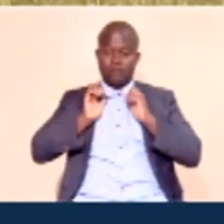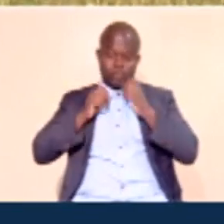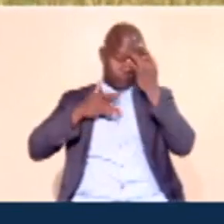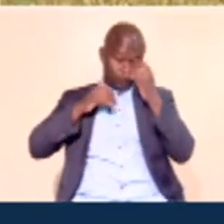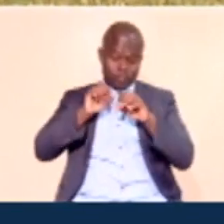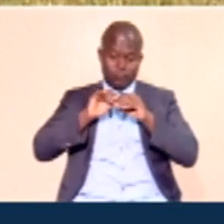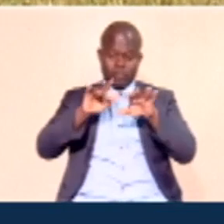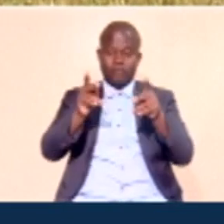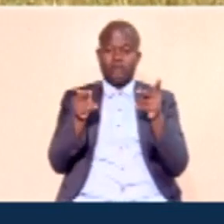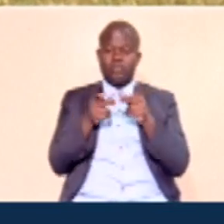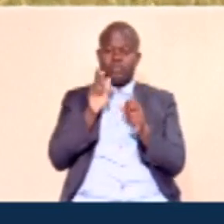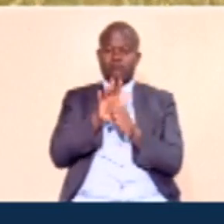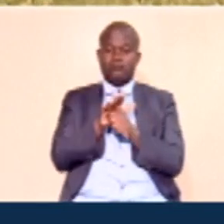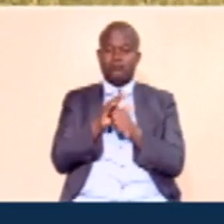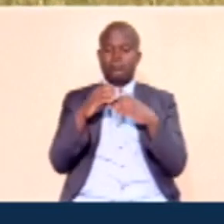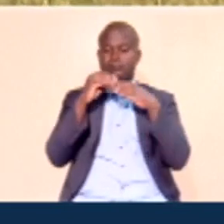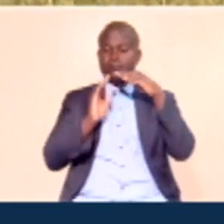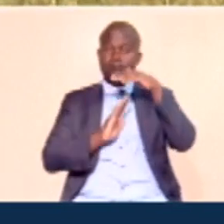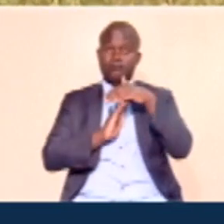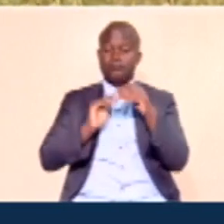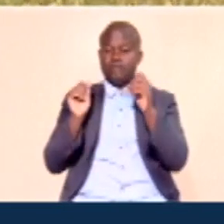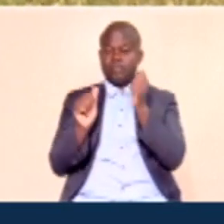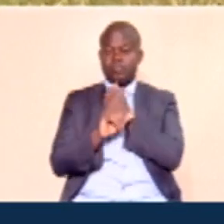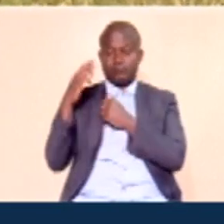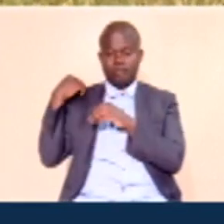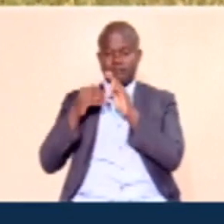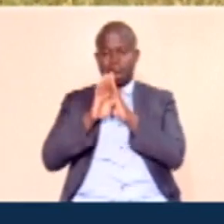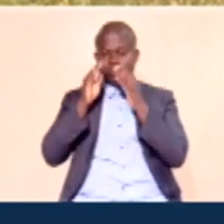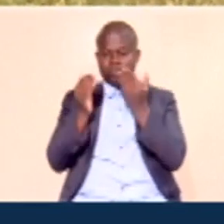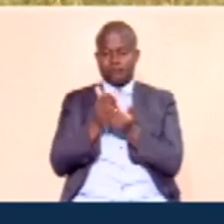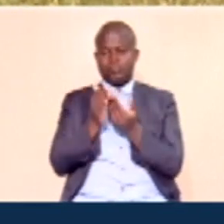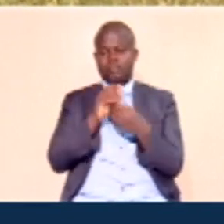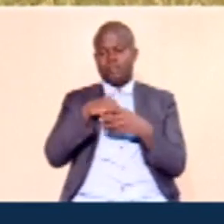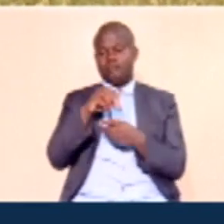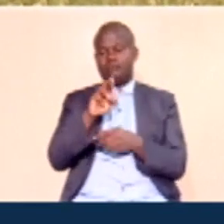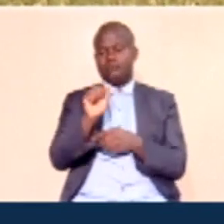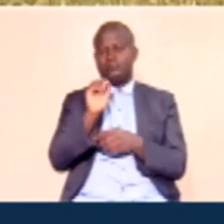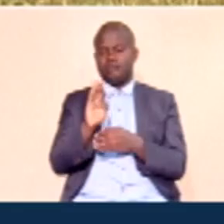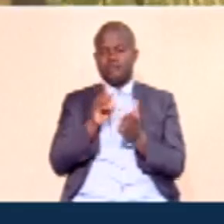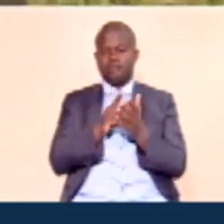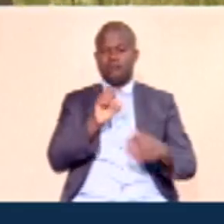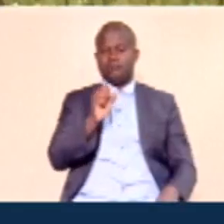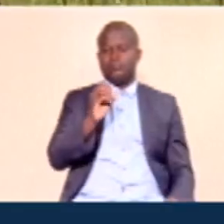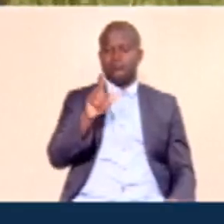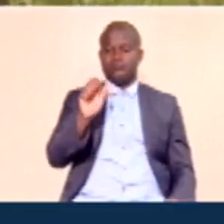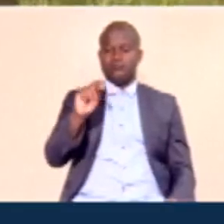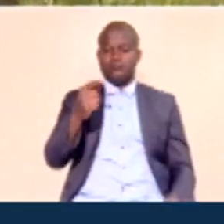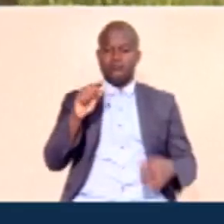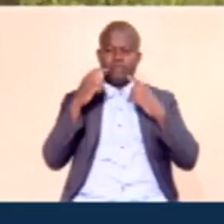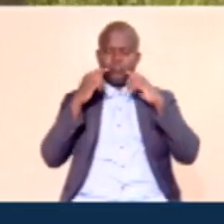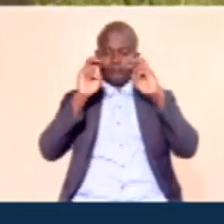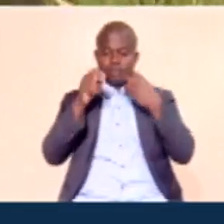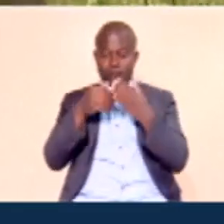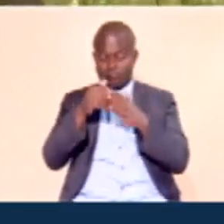cyakwirakwira henshi umuyobozi w'umukuru wungirije ushinzwe guteza imbere ubworozi muri RAB Dr. Solange Wituze ashimangira ko